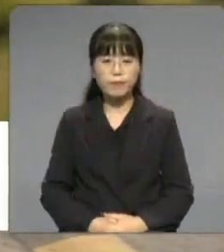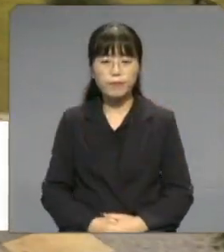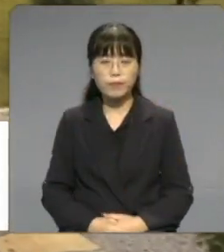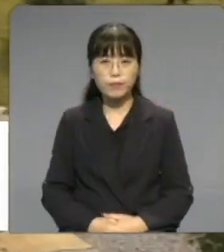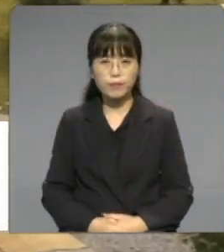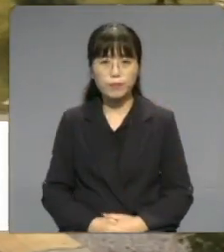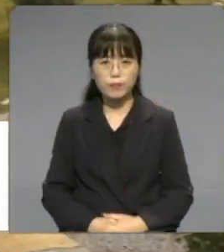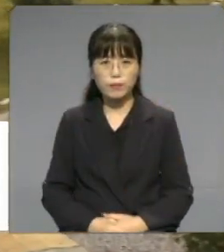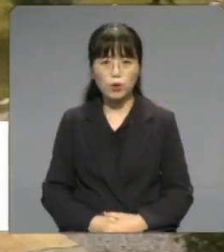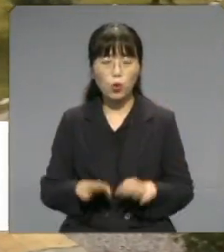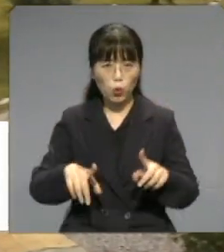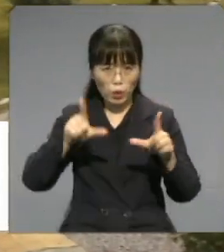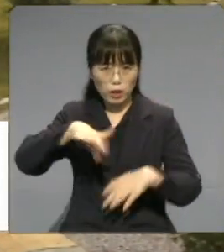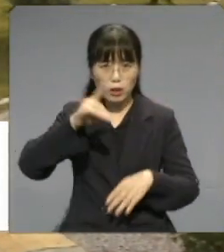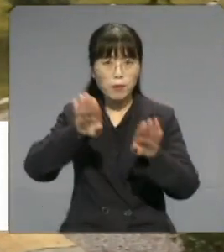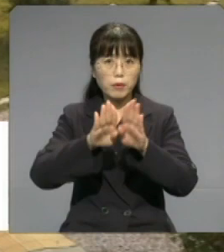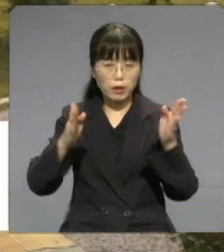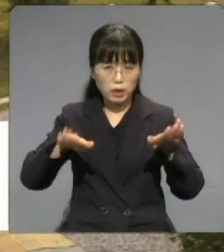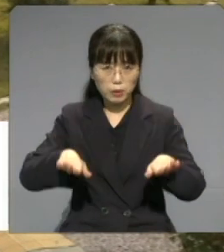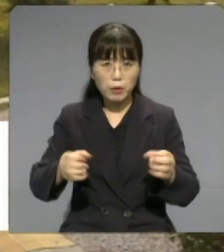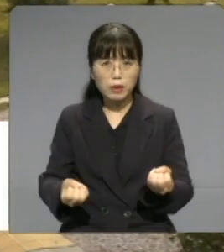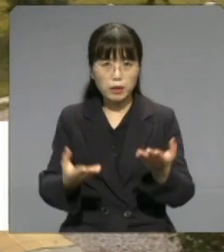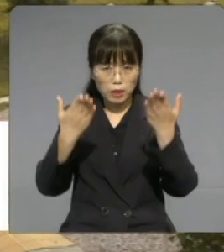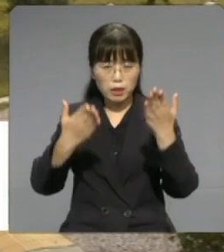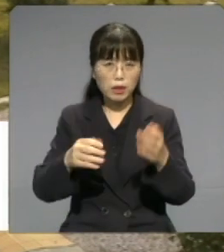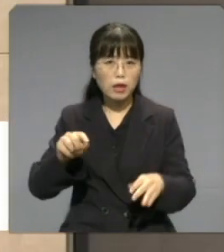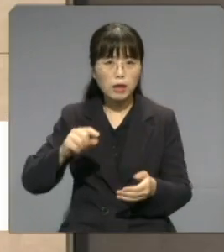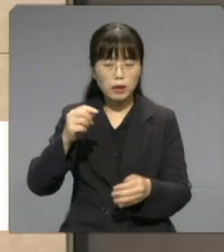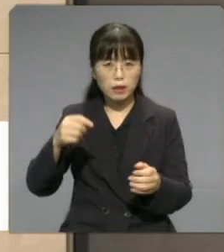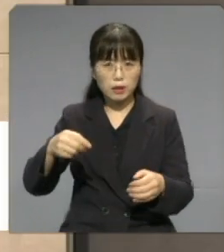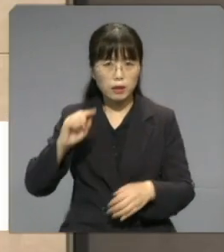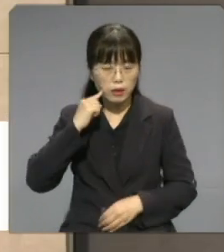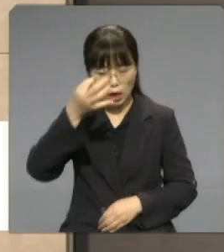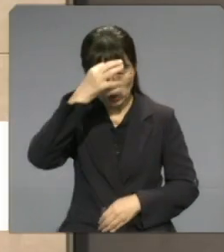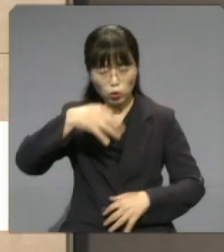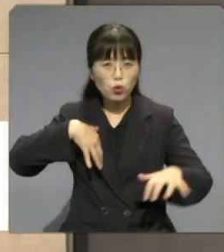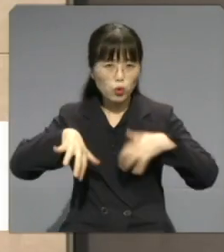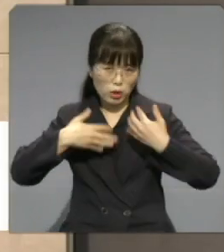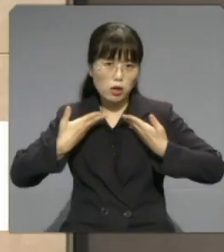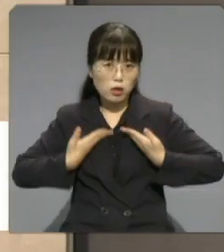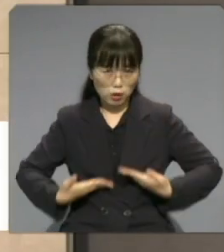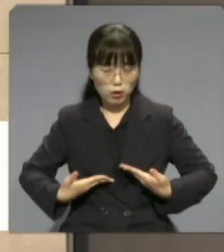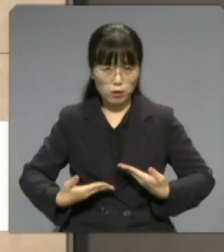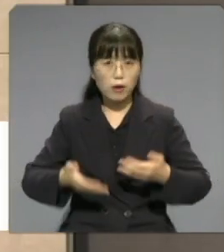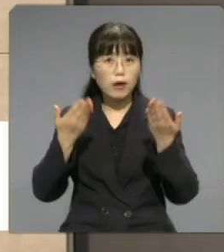개최합니다 올해 처음 열리는 이번 행사는 예술 산책으로 즐기는